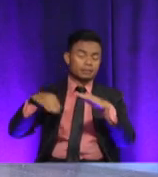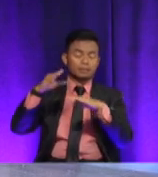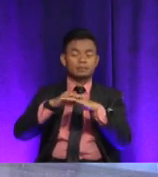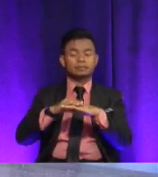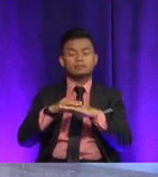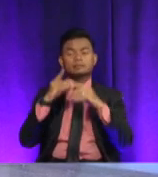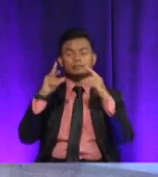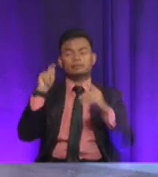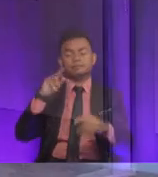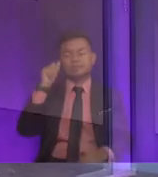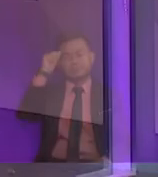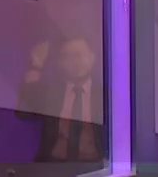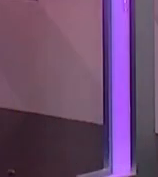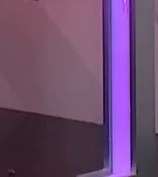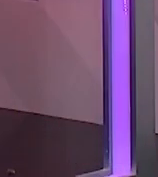assalamualaikum